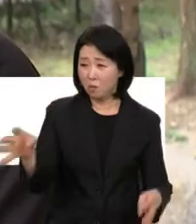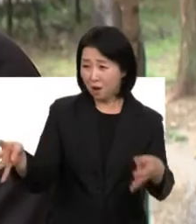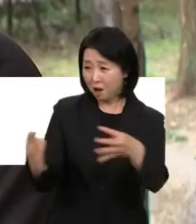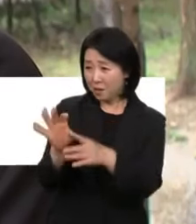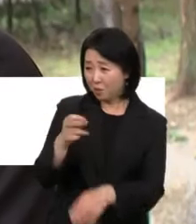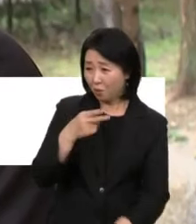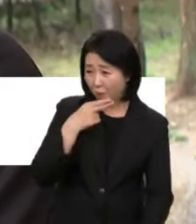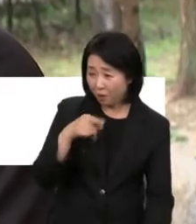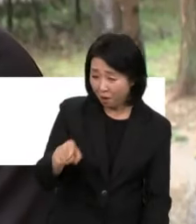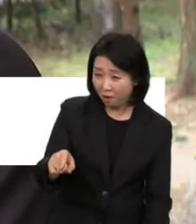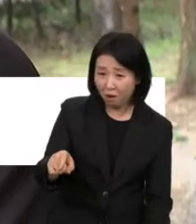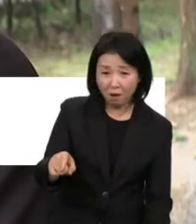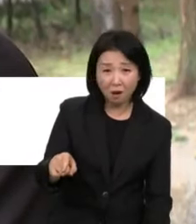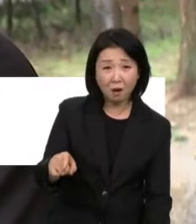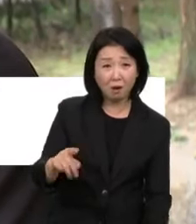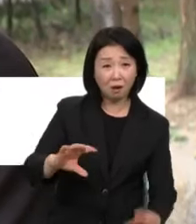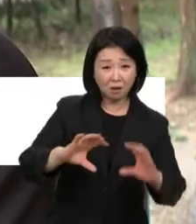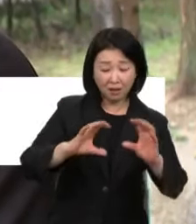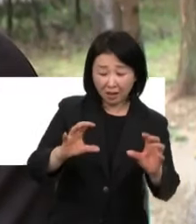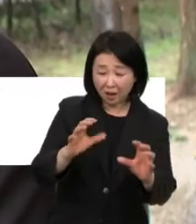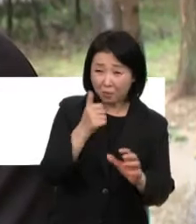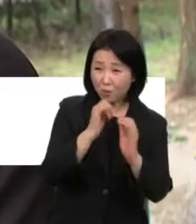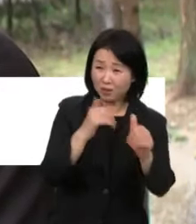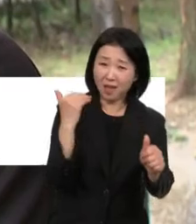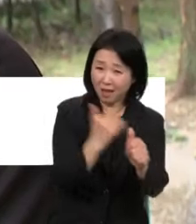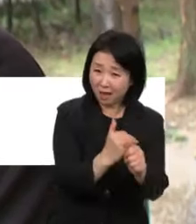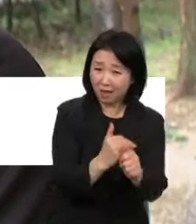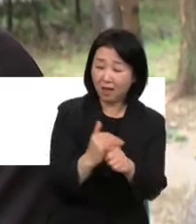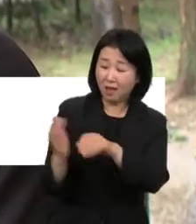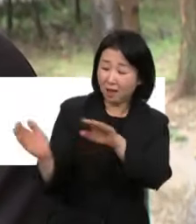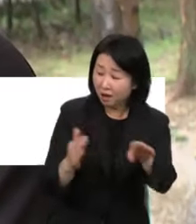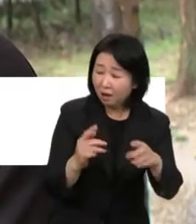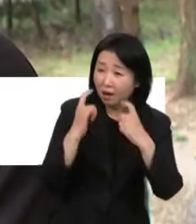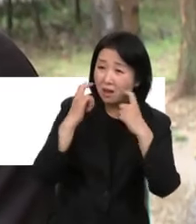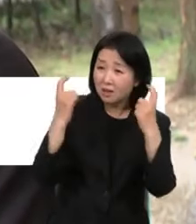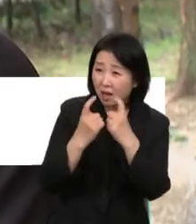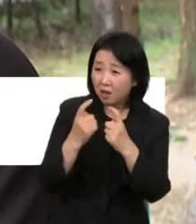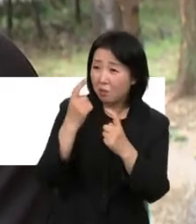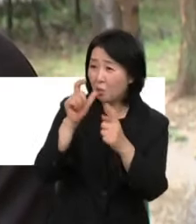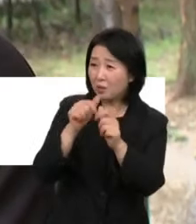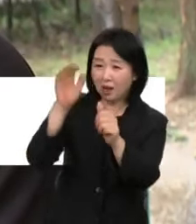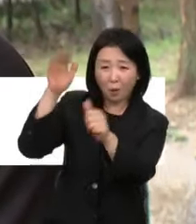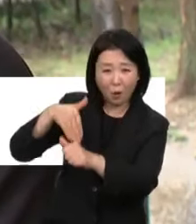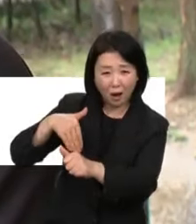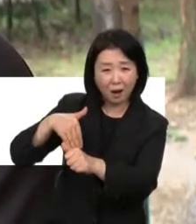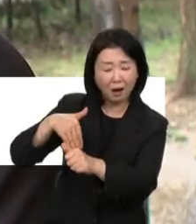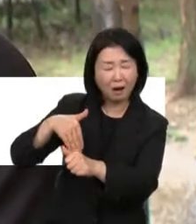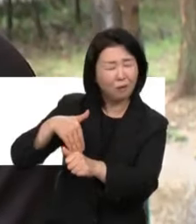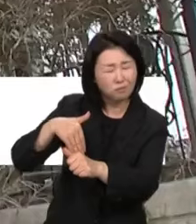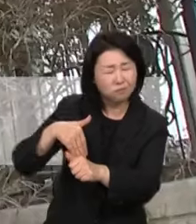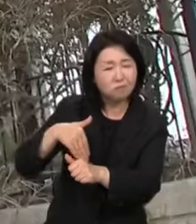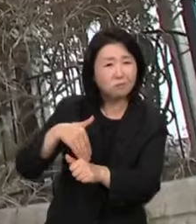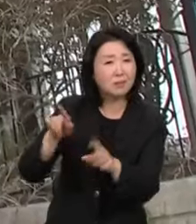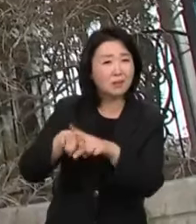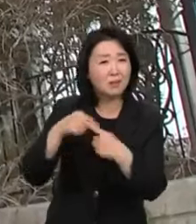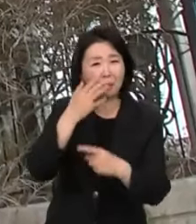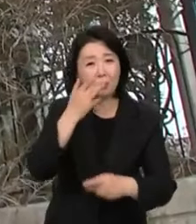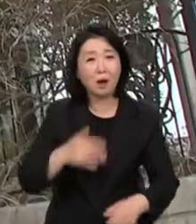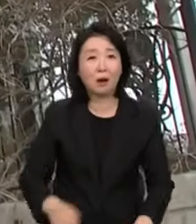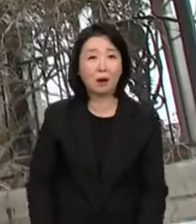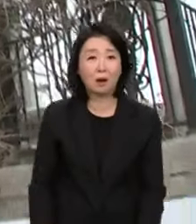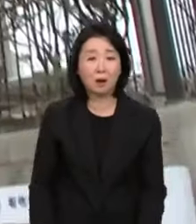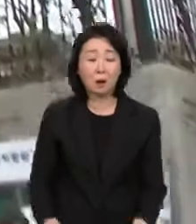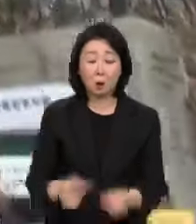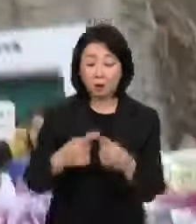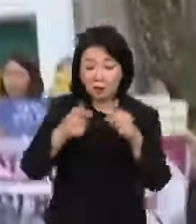없다면서 그 국선 변호인을 해임을 하고 뭐 높은 변호사를 산다는 것 자체가 저는 이해가 안 됩니다. 오늘